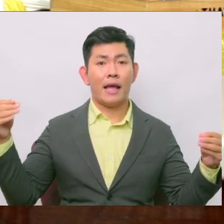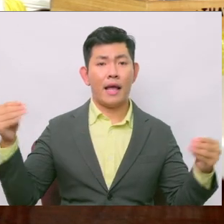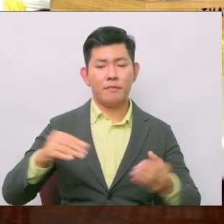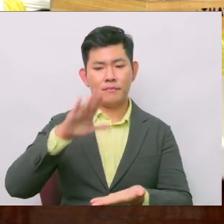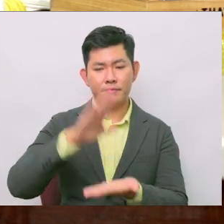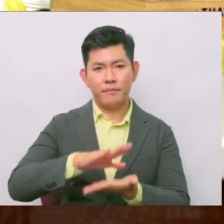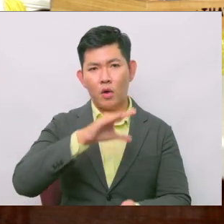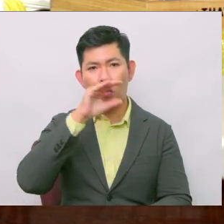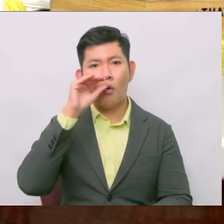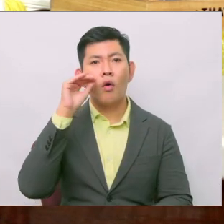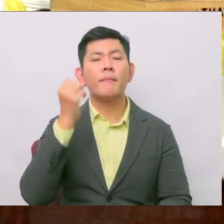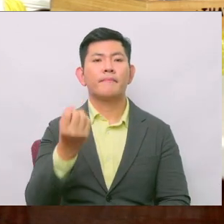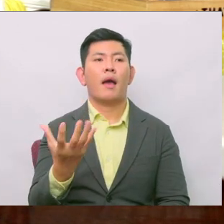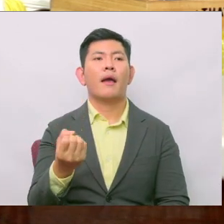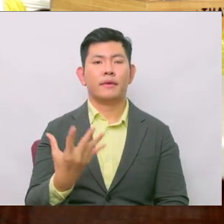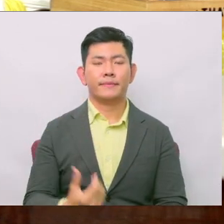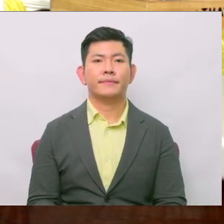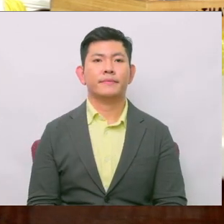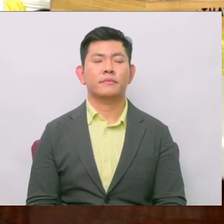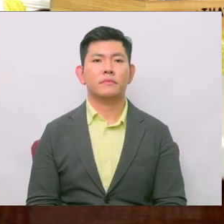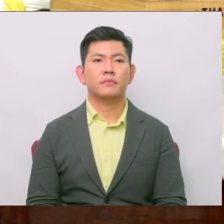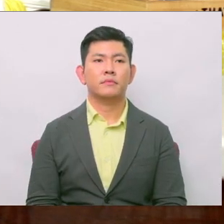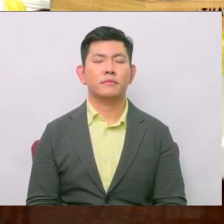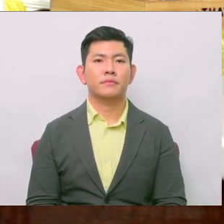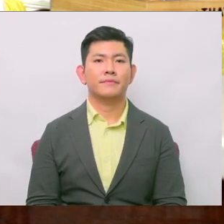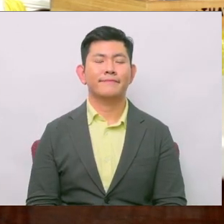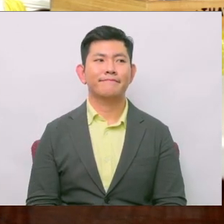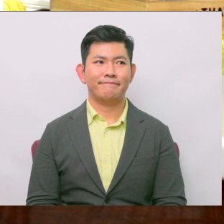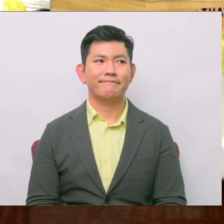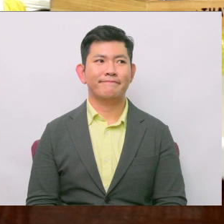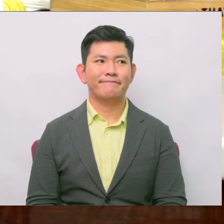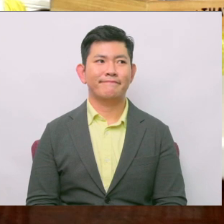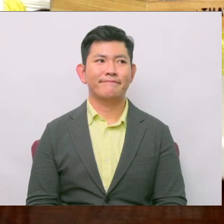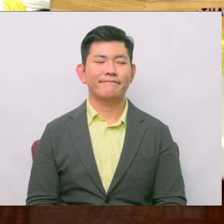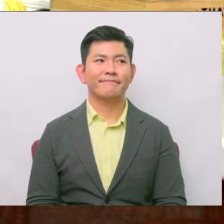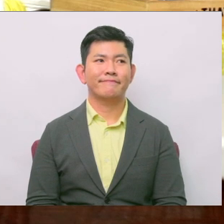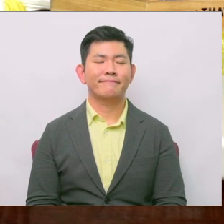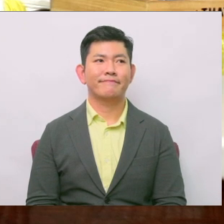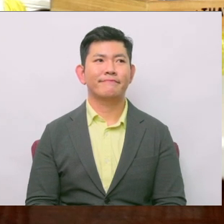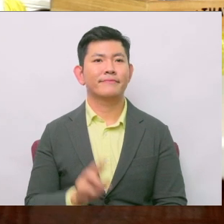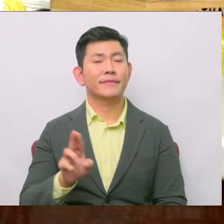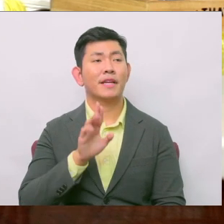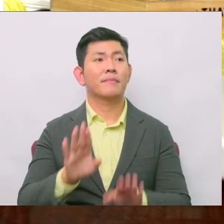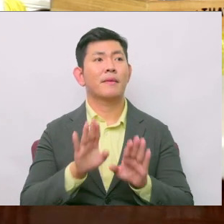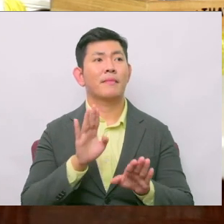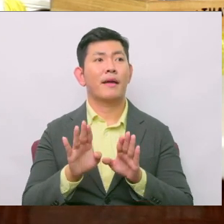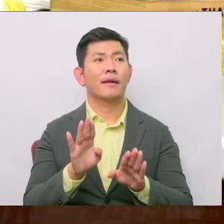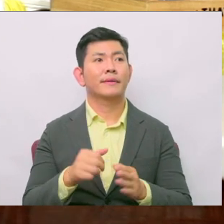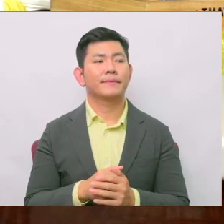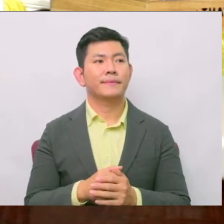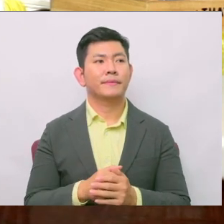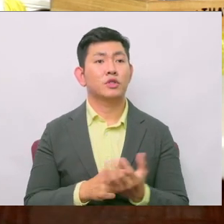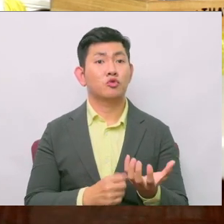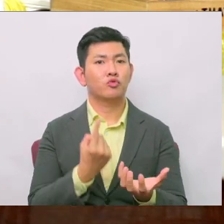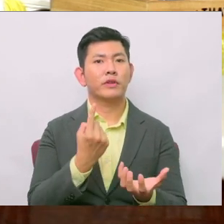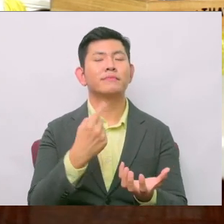ของต้นตะไคร้นะคะให้เยอะหน่อยนะคะอาจจะใช้ประมาณสัก1ถ้วยเนา ะ